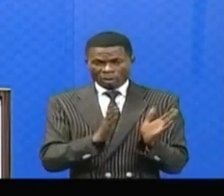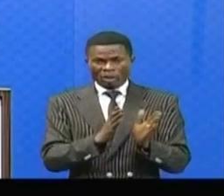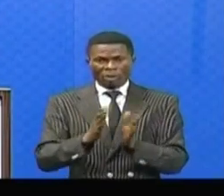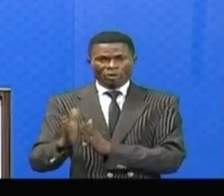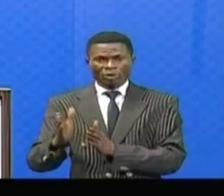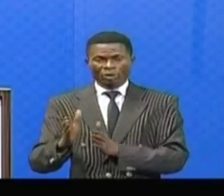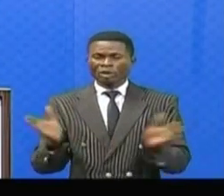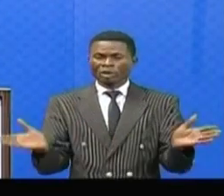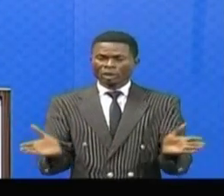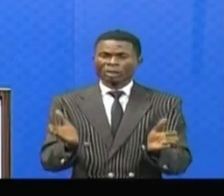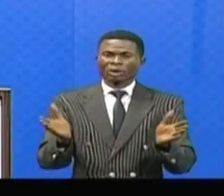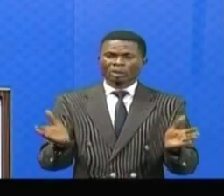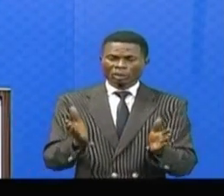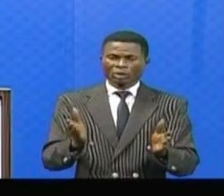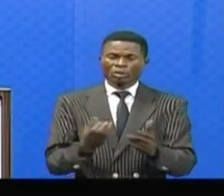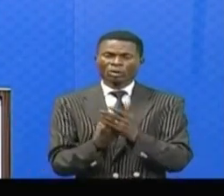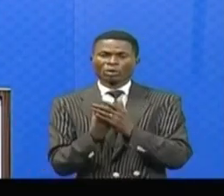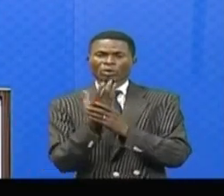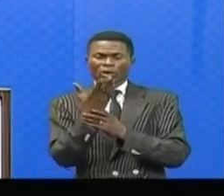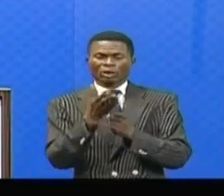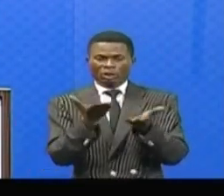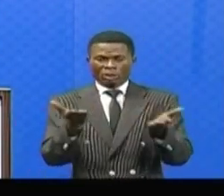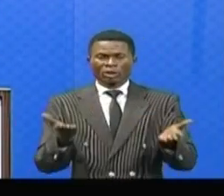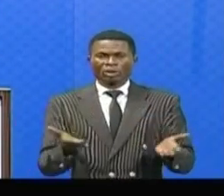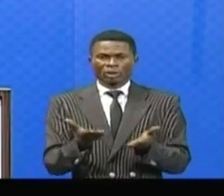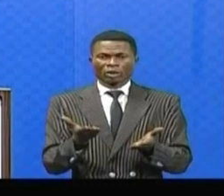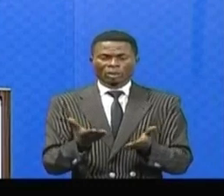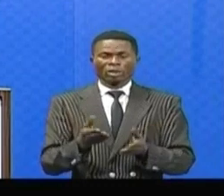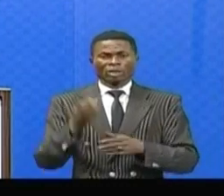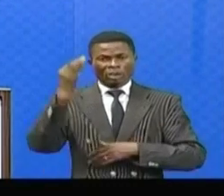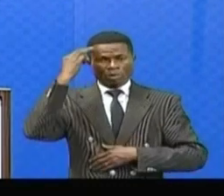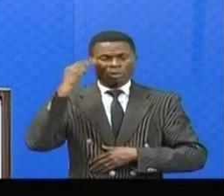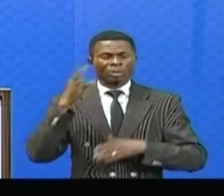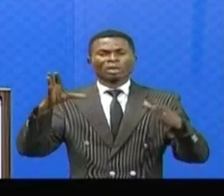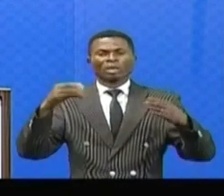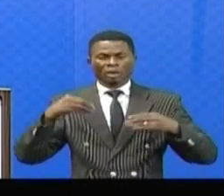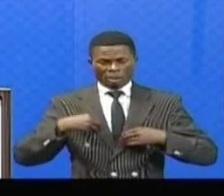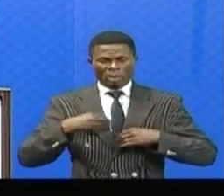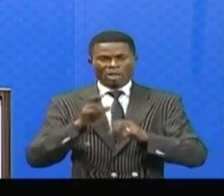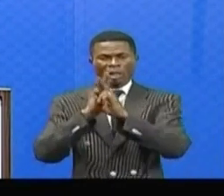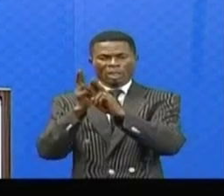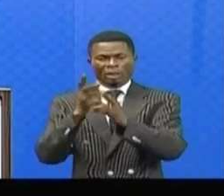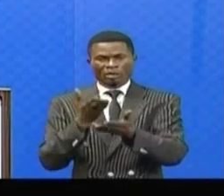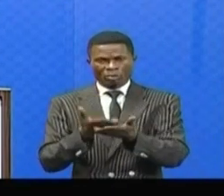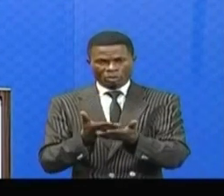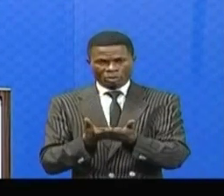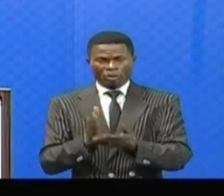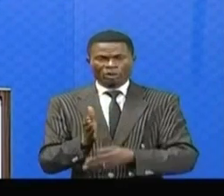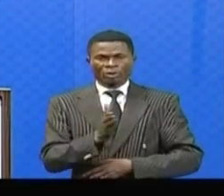à renforcer la production locale. Le Conseil a pris acte de ce rapport.